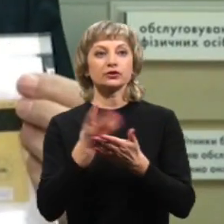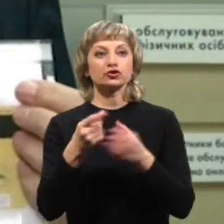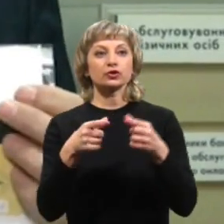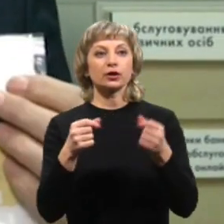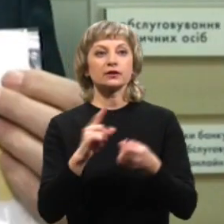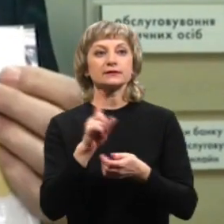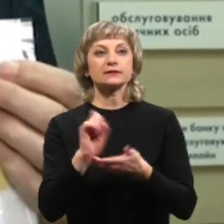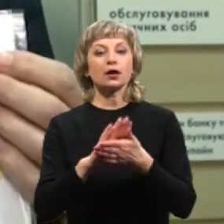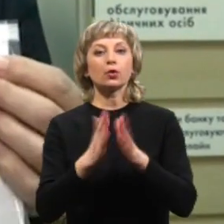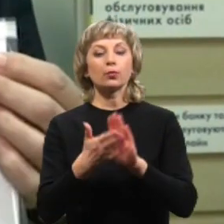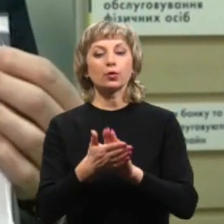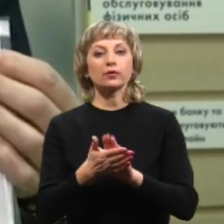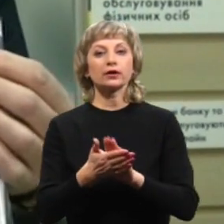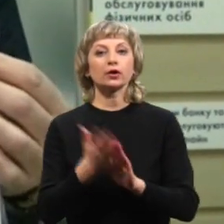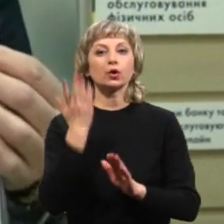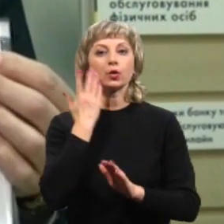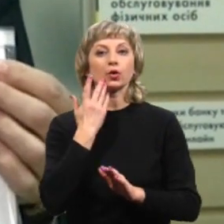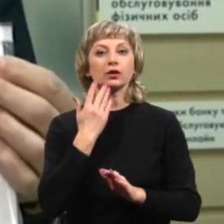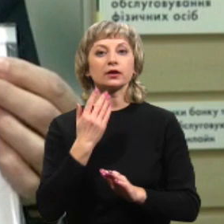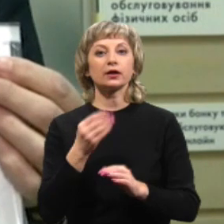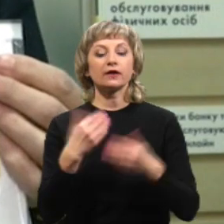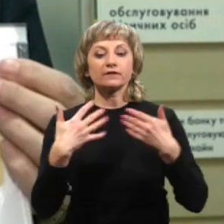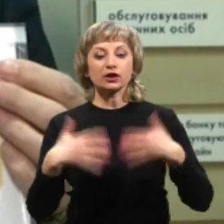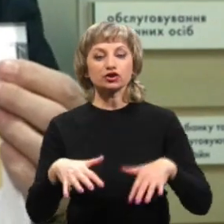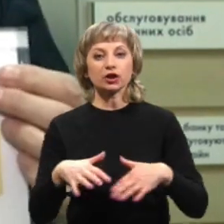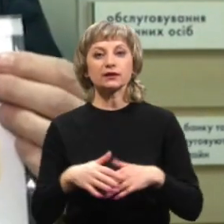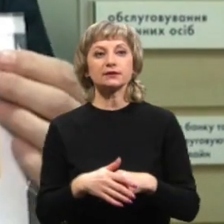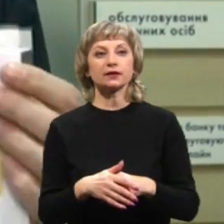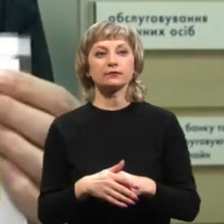умови, коли вона втрачається,